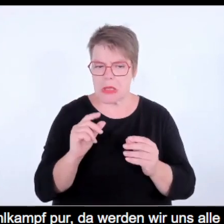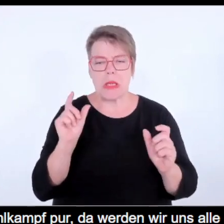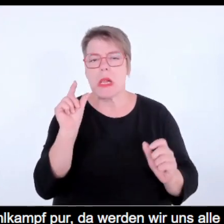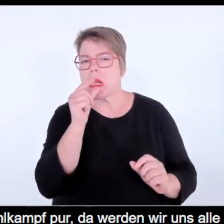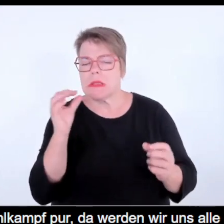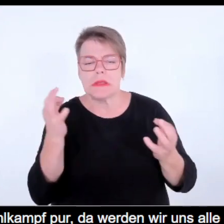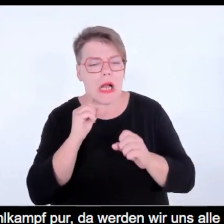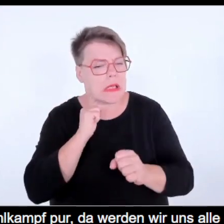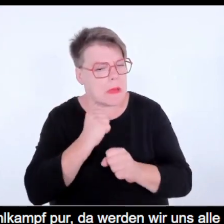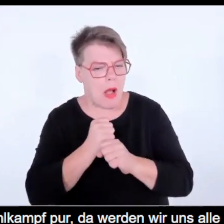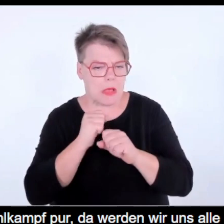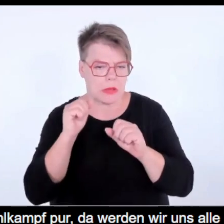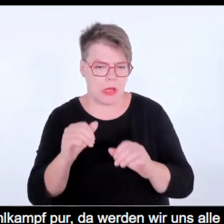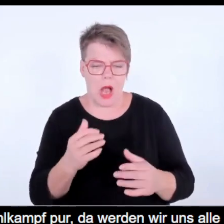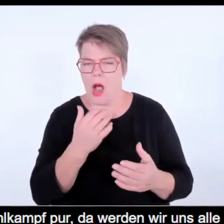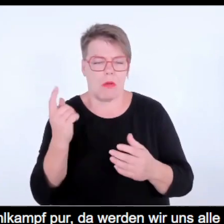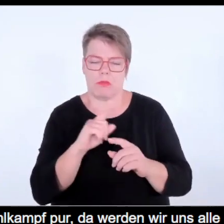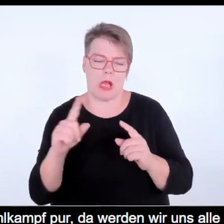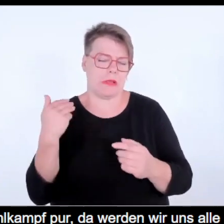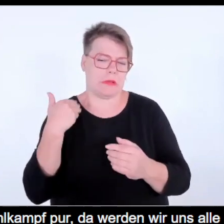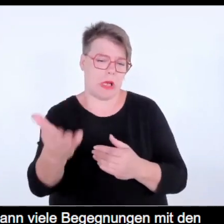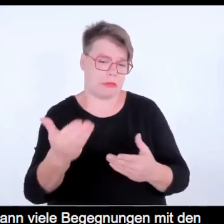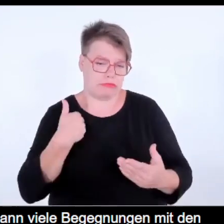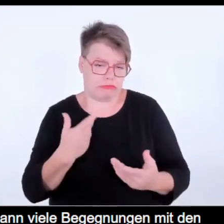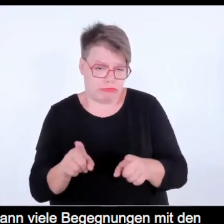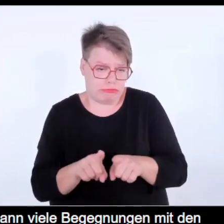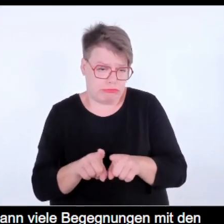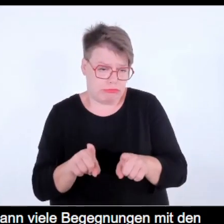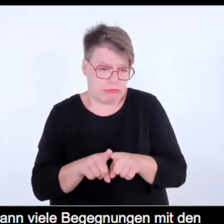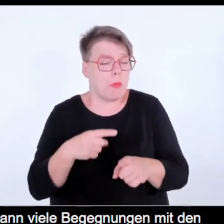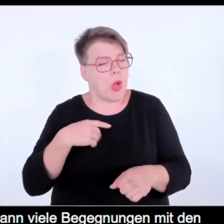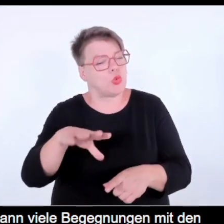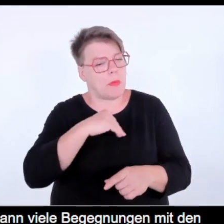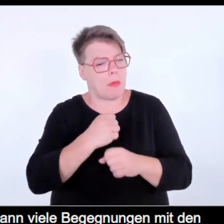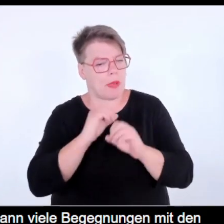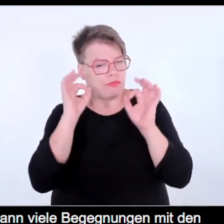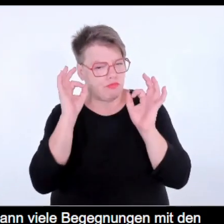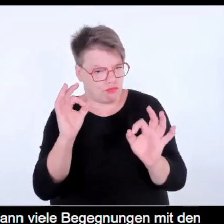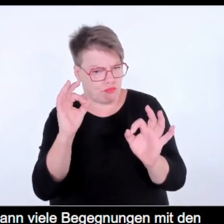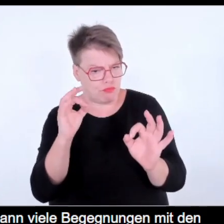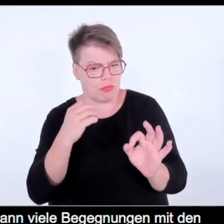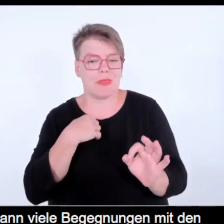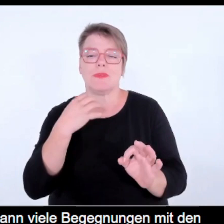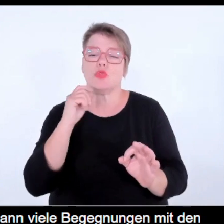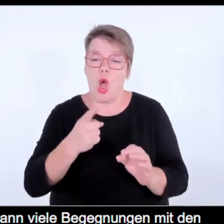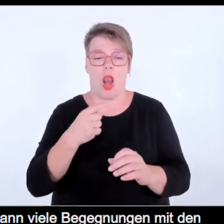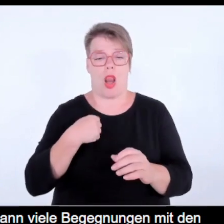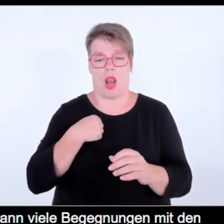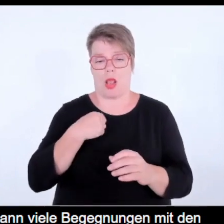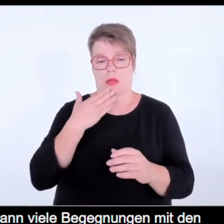Besetzung oder ähnlicher Besetzung dann auch nach der Wahl fortsetzen. Ich glaube, wir leben in einer Zeit einer